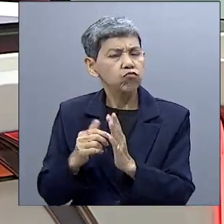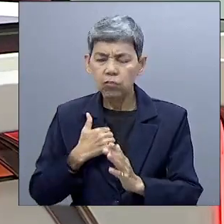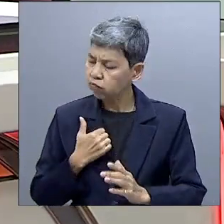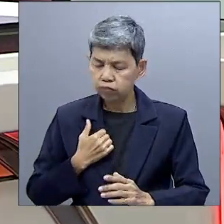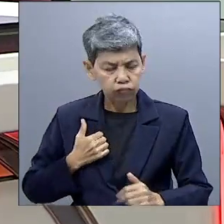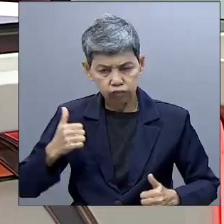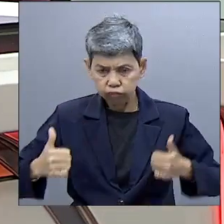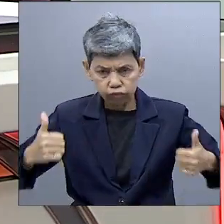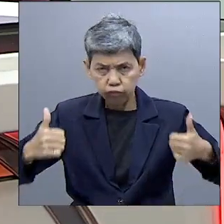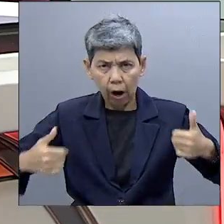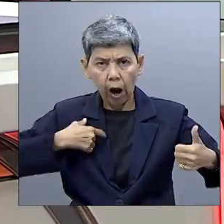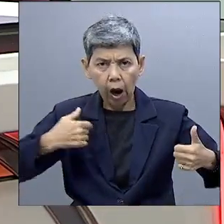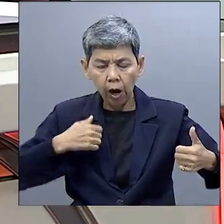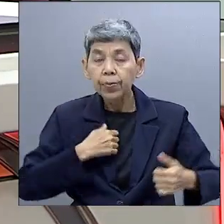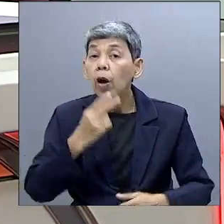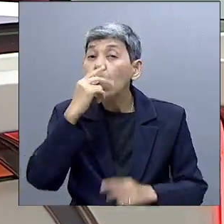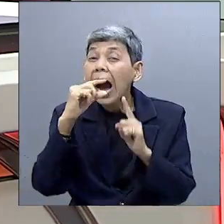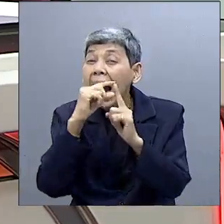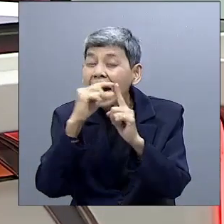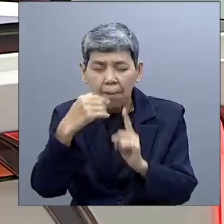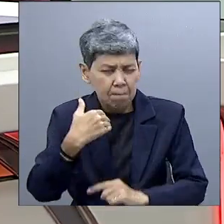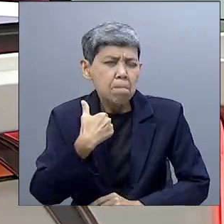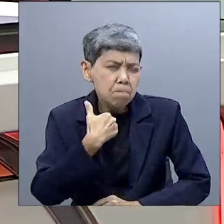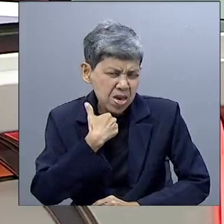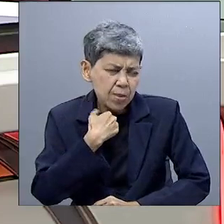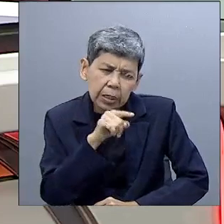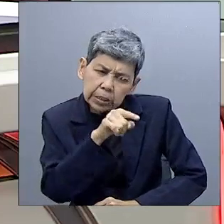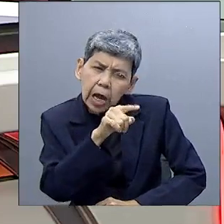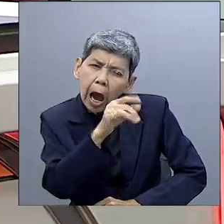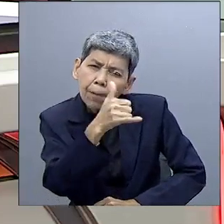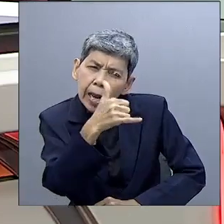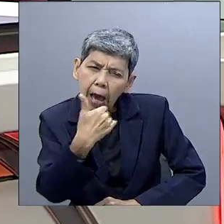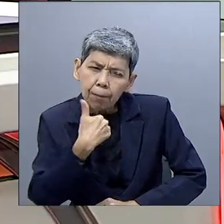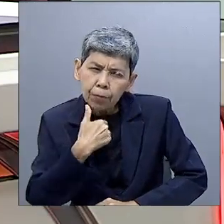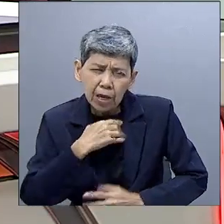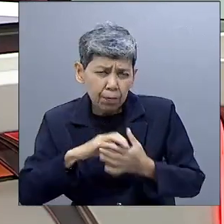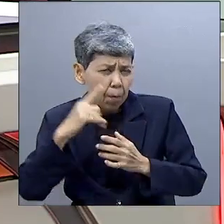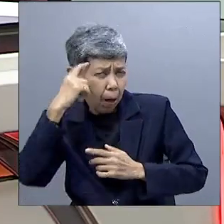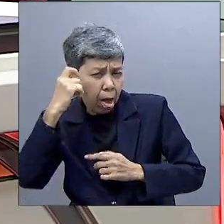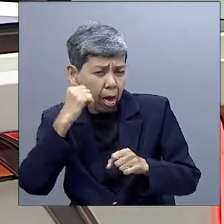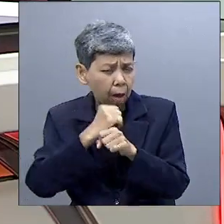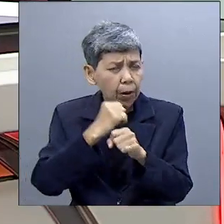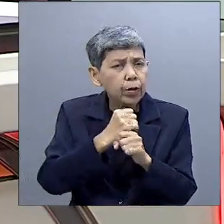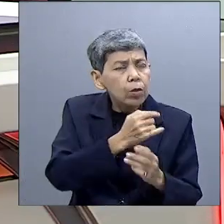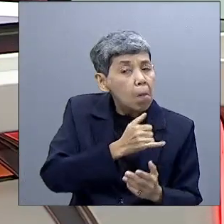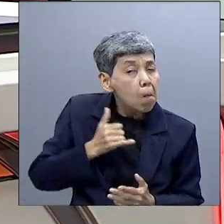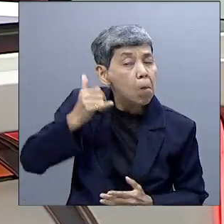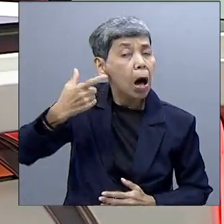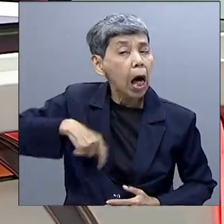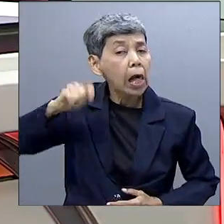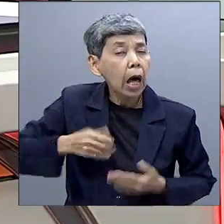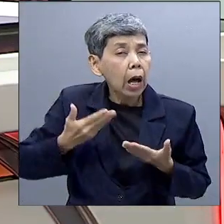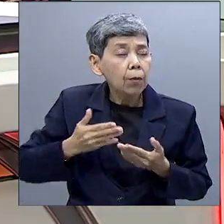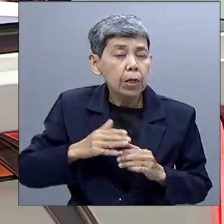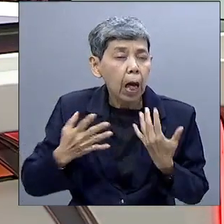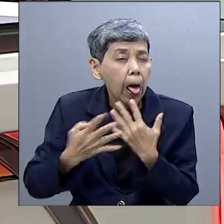หรือไม่ค่ะในคำนิยามว่ามีอาการบ่งชี้ว่ามาจากสุขภาพที่จะไปลดทอนในทางการดำเนินคดี